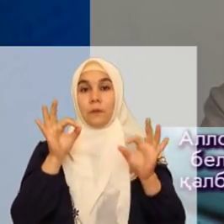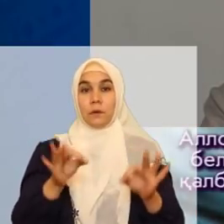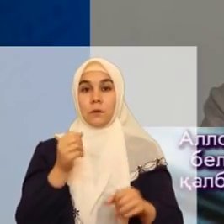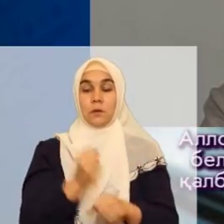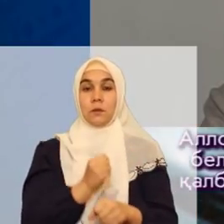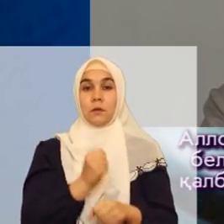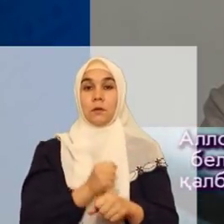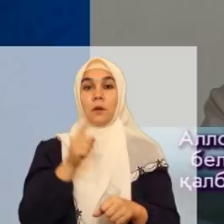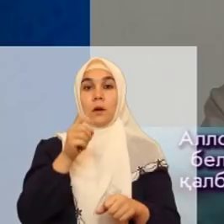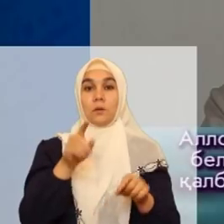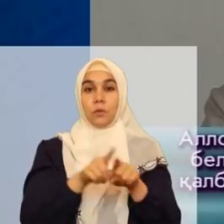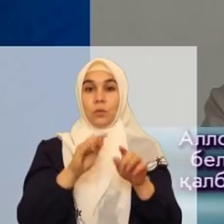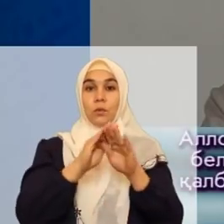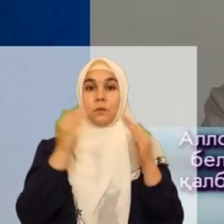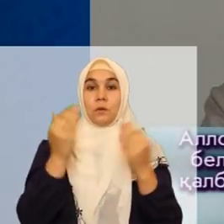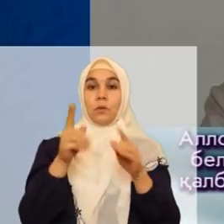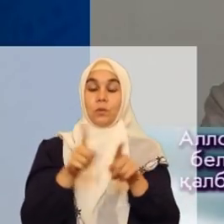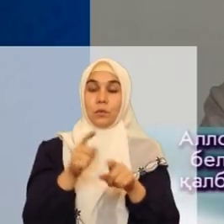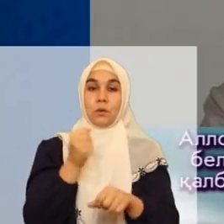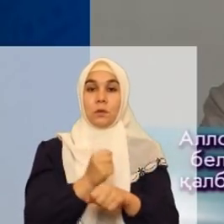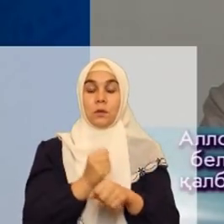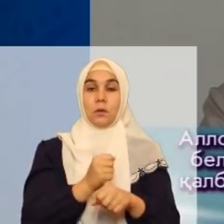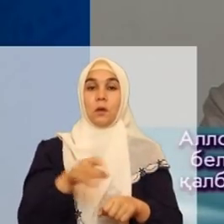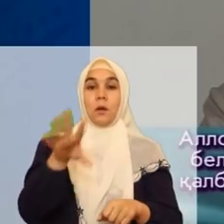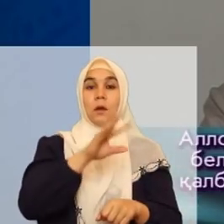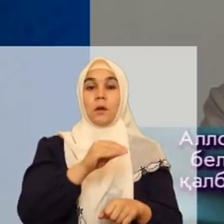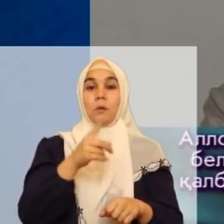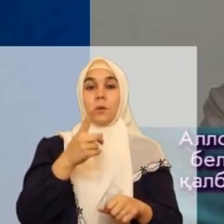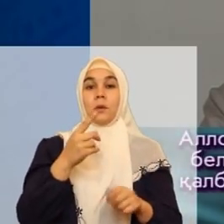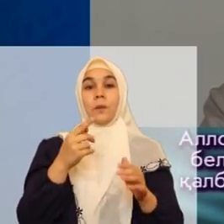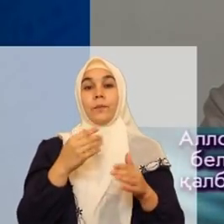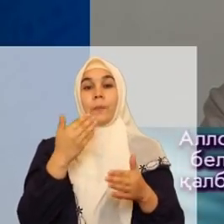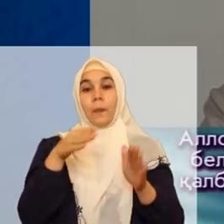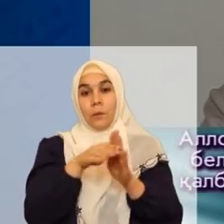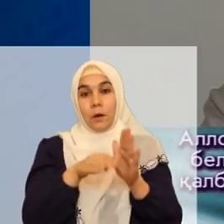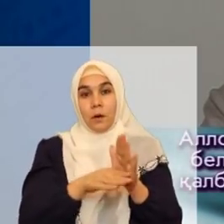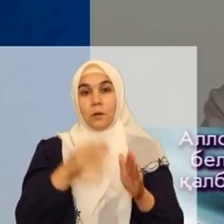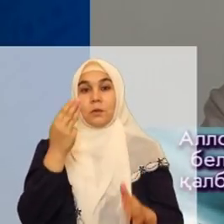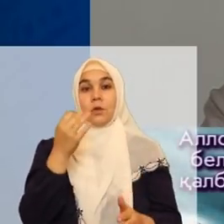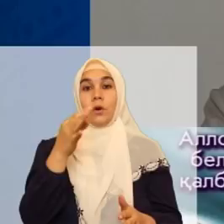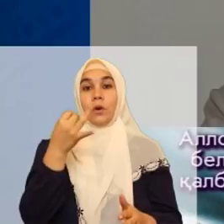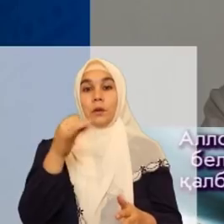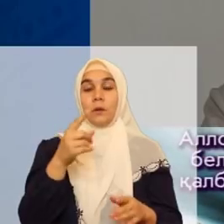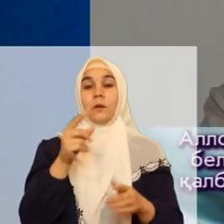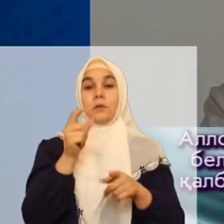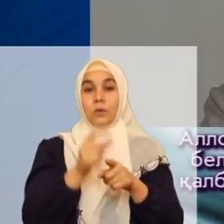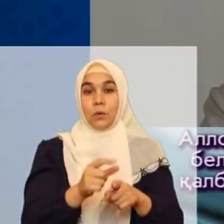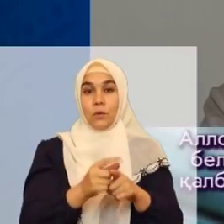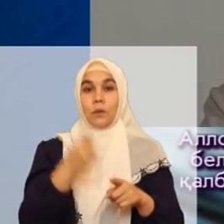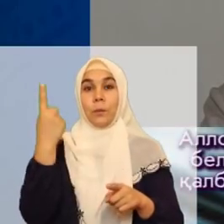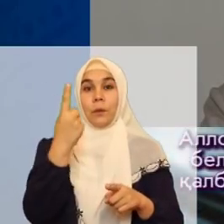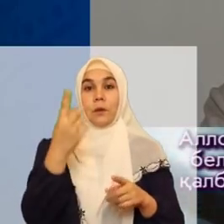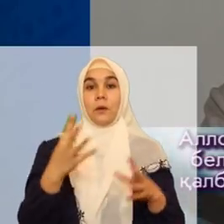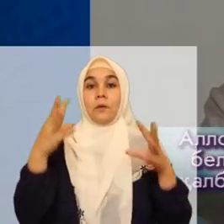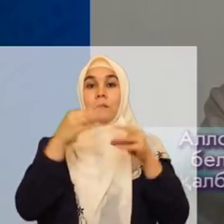oyat ham haj to'g'risida nozil bo'lgan. Biz belgilar deb tarjima qilayotgan sha'air so'zini